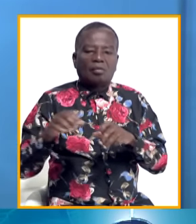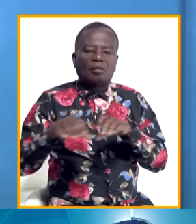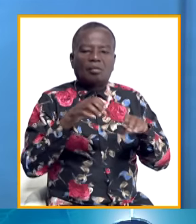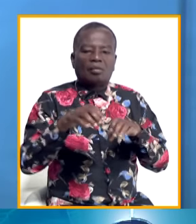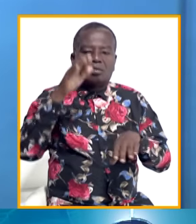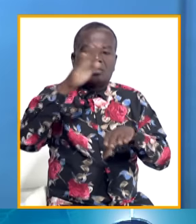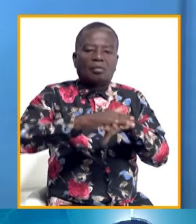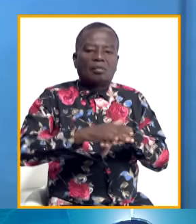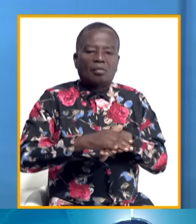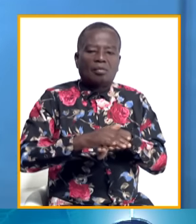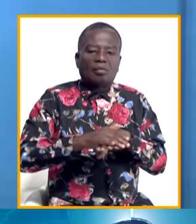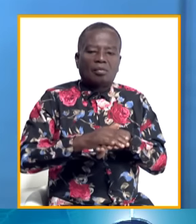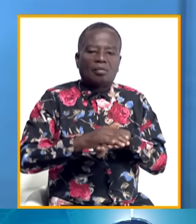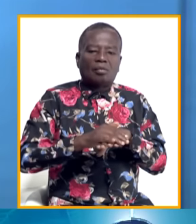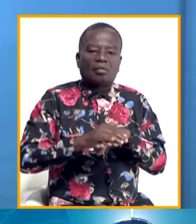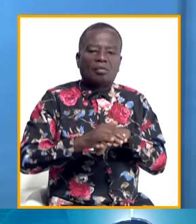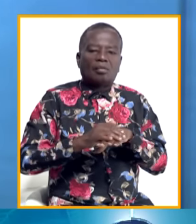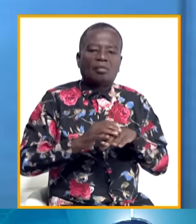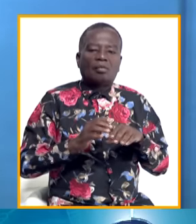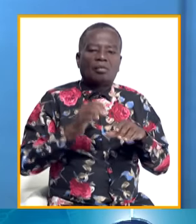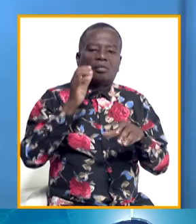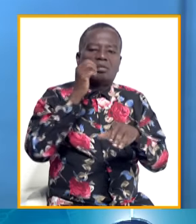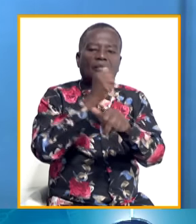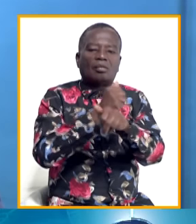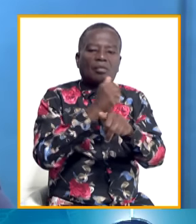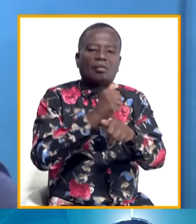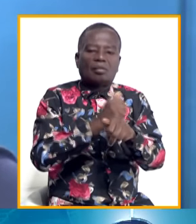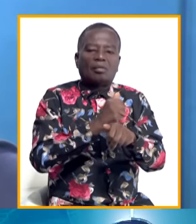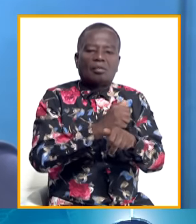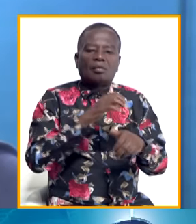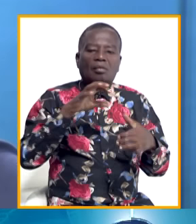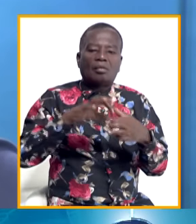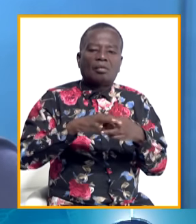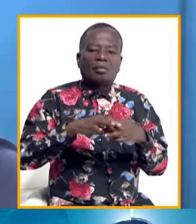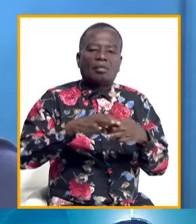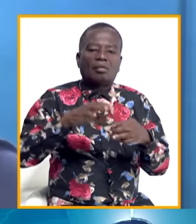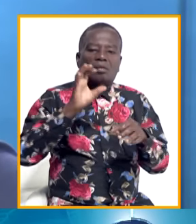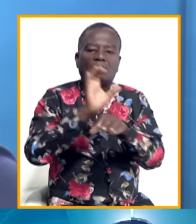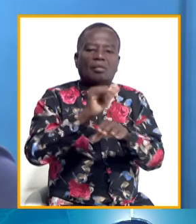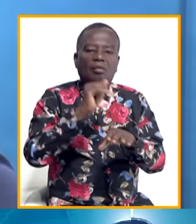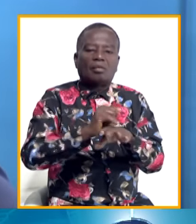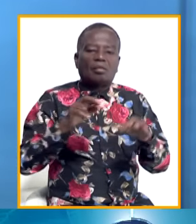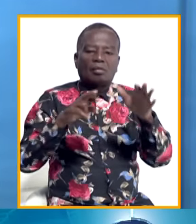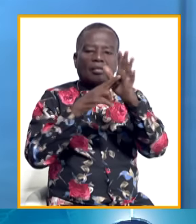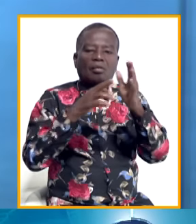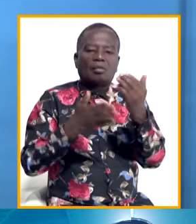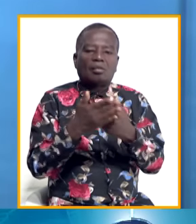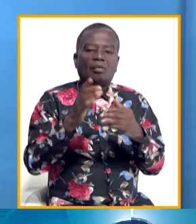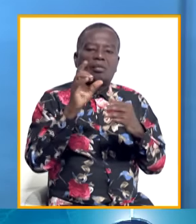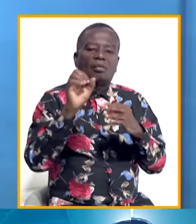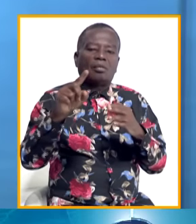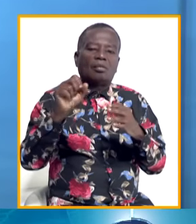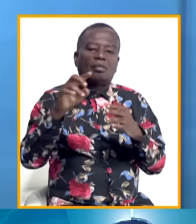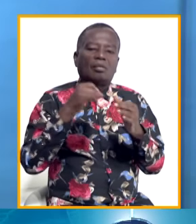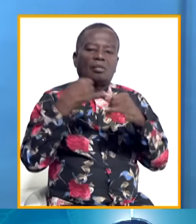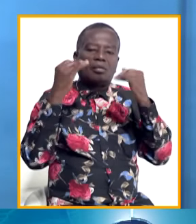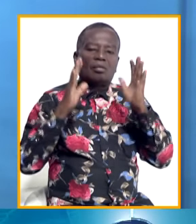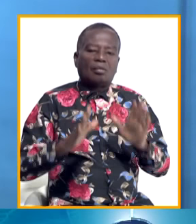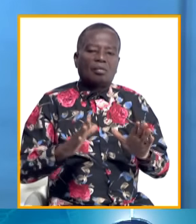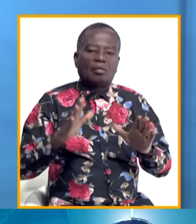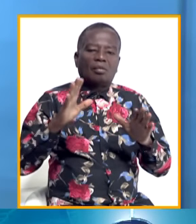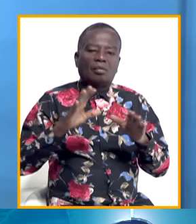déroule sur les bords de la lagune Ébrier, précisément sur les courts du Central Tennis Club. La Côte d'Ivoire est représentée par 11 joueurs à cette compétition dont